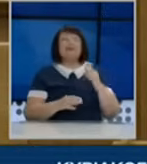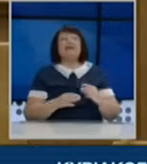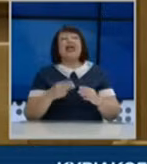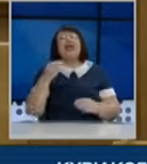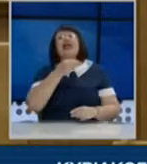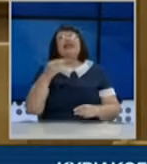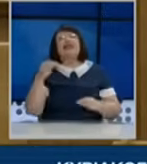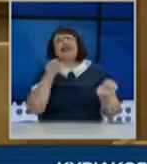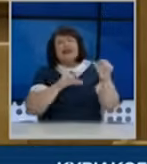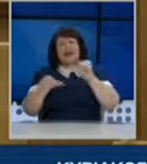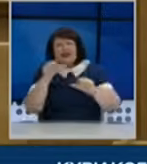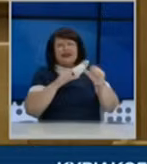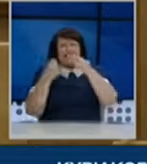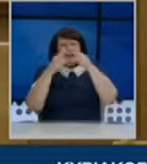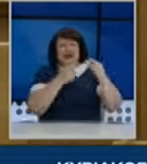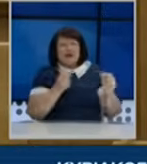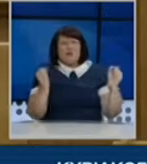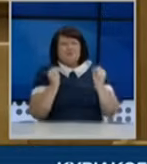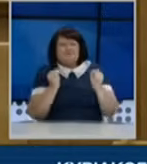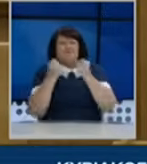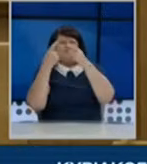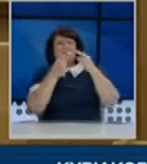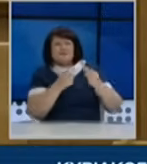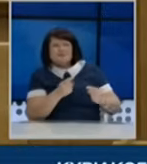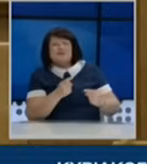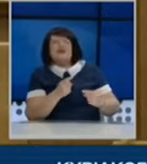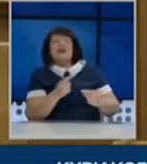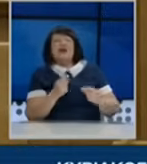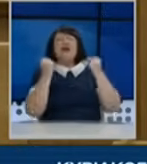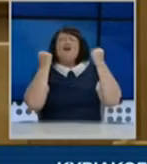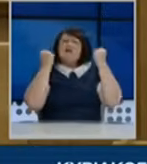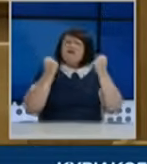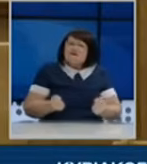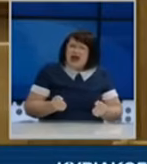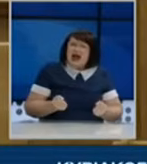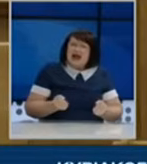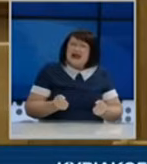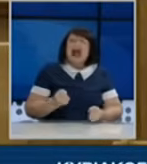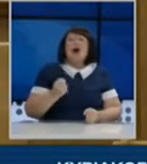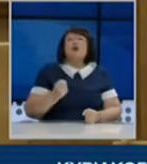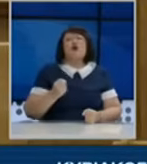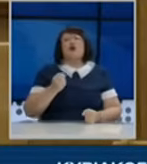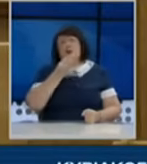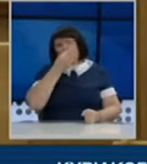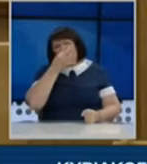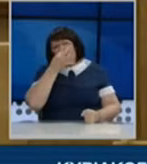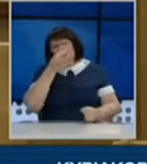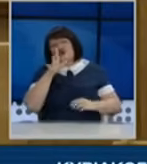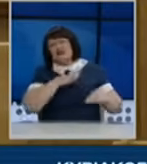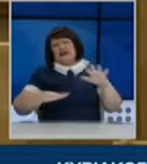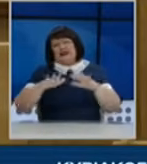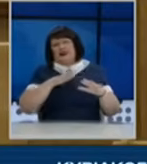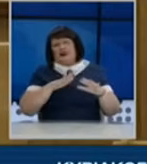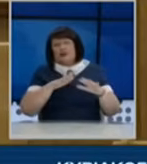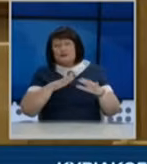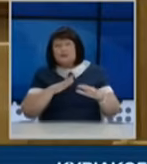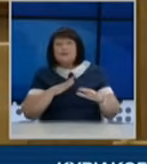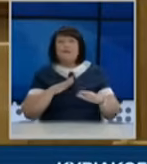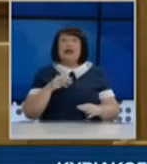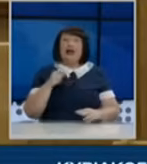πολύ ισχυρό ψυκτικό, 23 φορές πιο ισχυρό και επικίνδυνο από το διοξίδιο του άνθρακα. Κάθε ανεμογεννήτρια 3